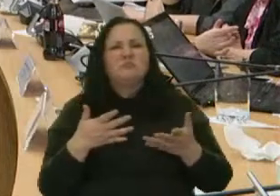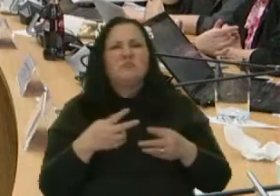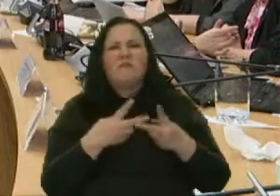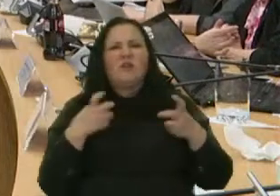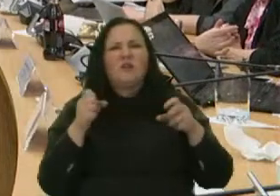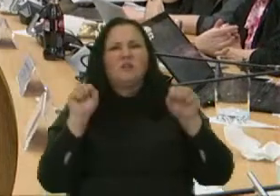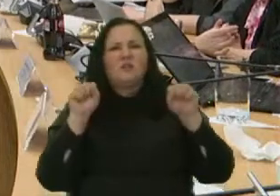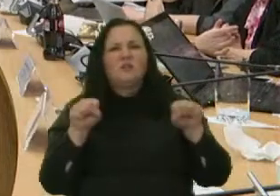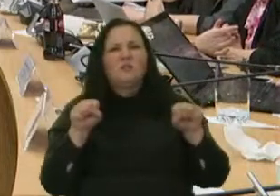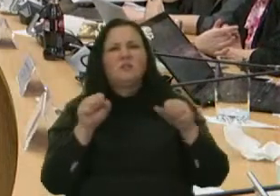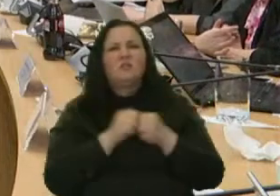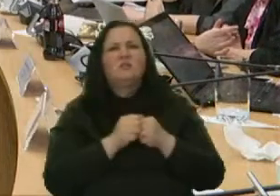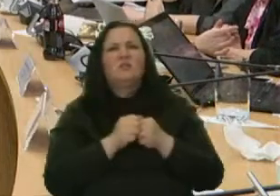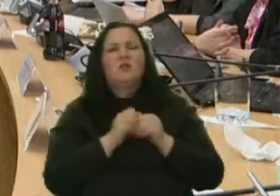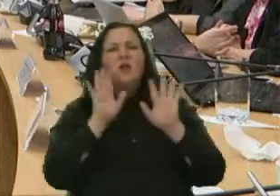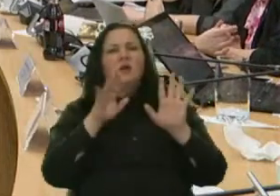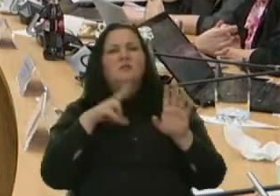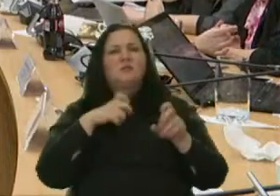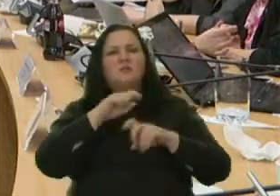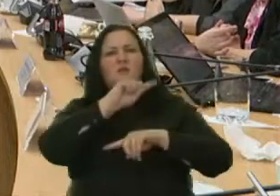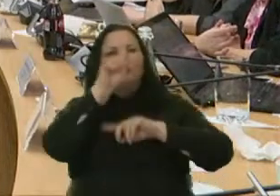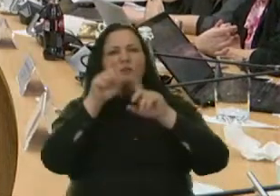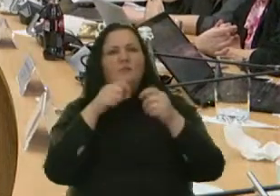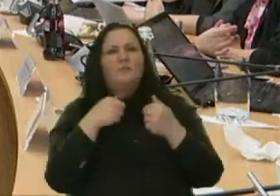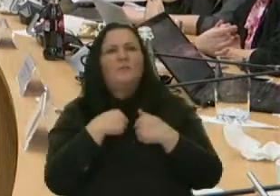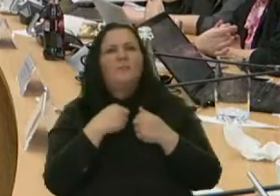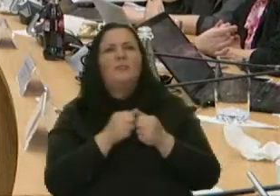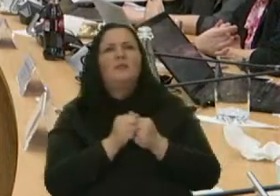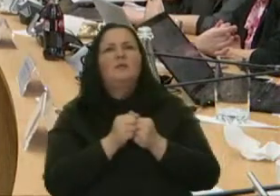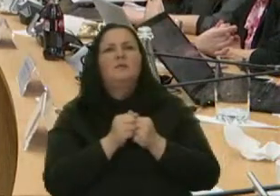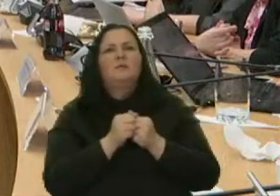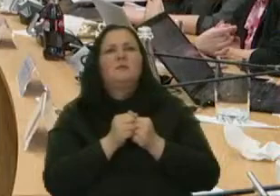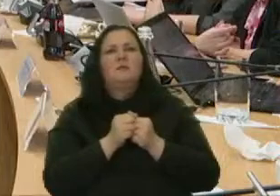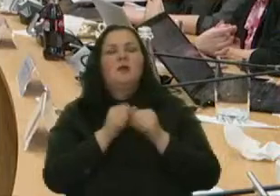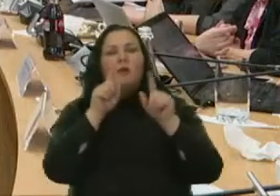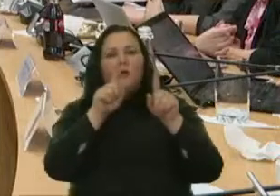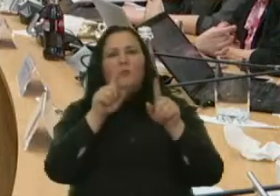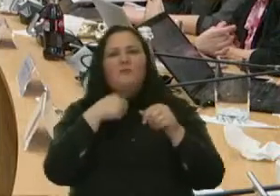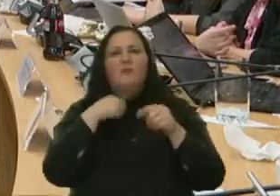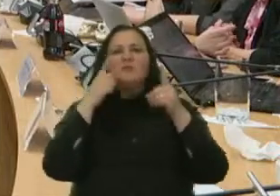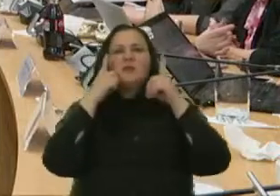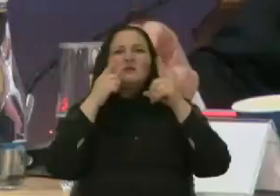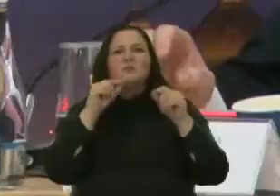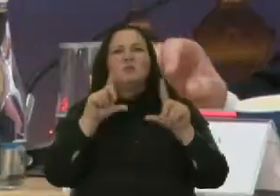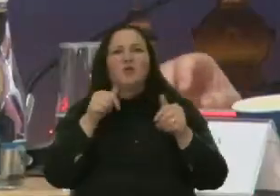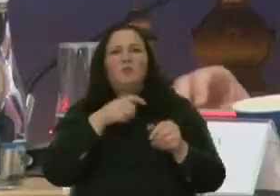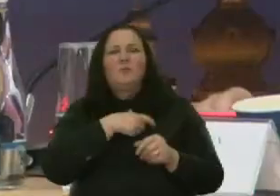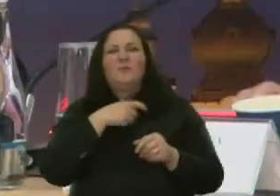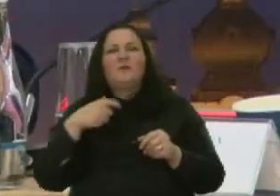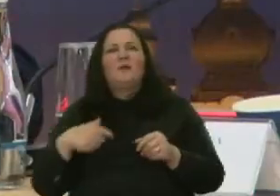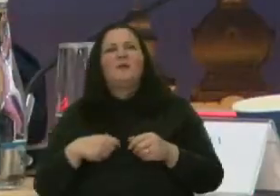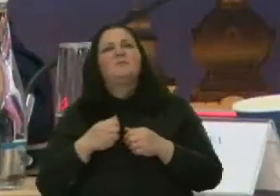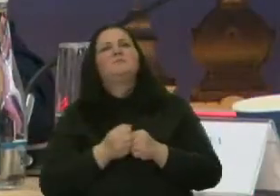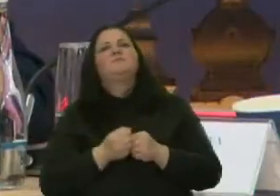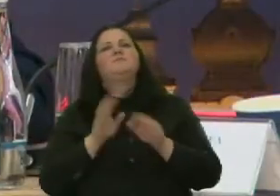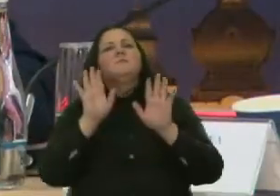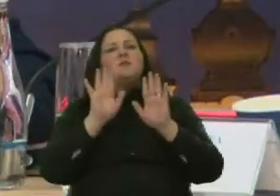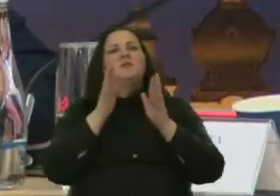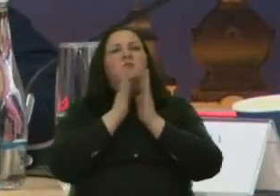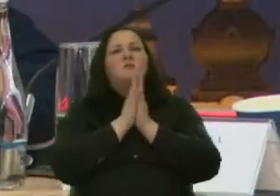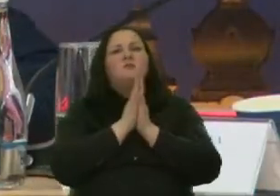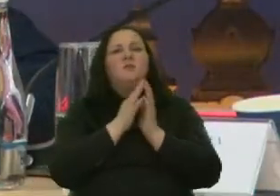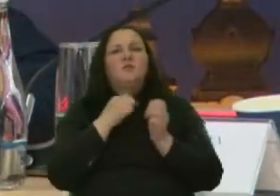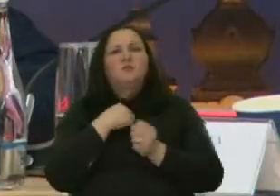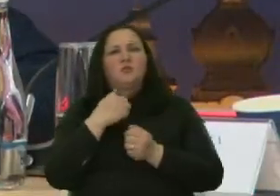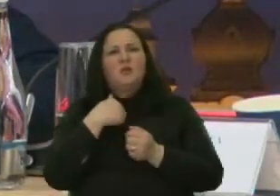genunchi Asta este întrebarea mea bun la această întrebare o să dau cuvântul Domnului prim Mulțumesc Domnule președinte aș vrea să știți că eu